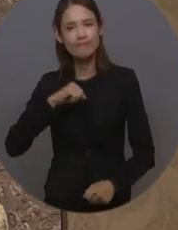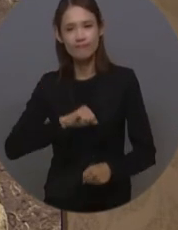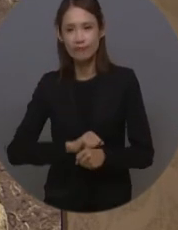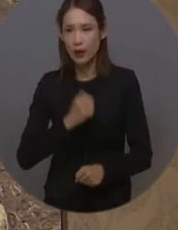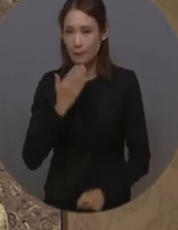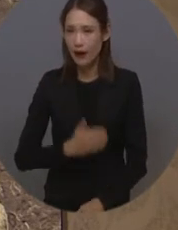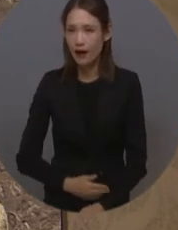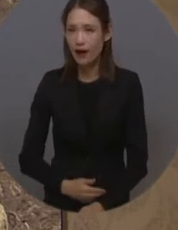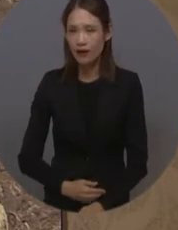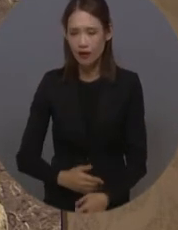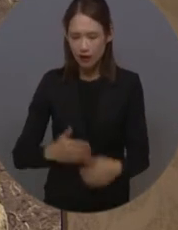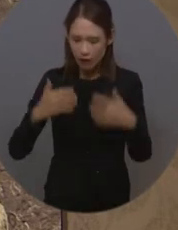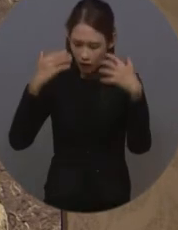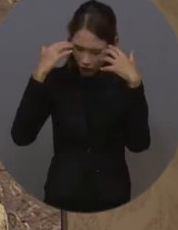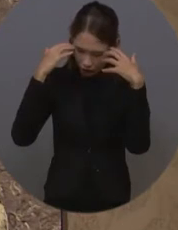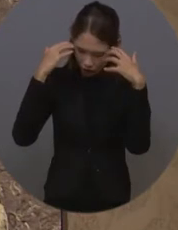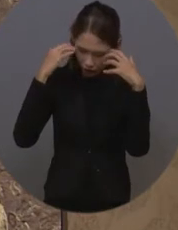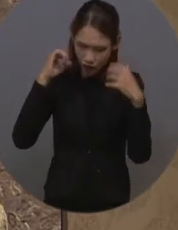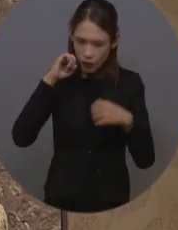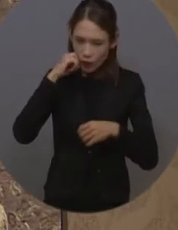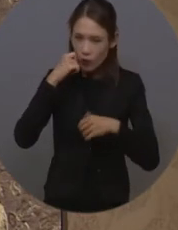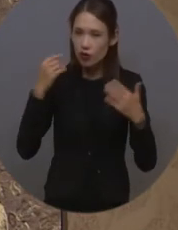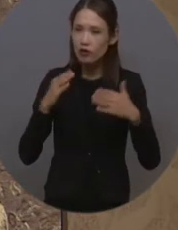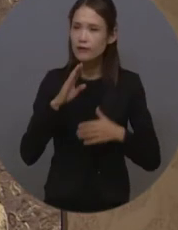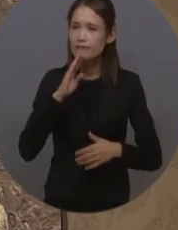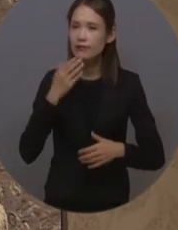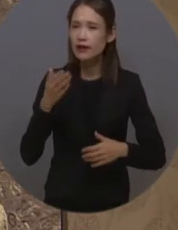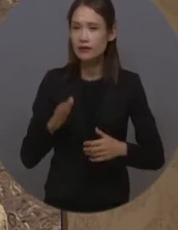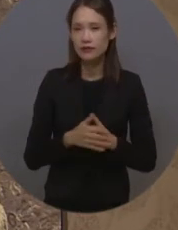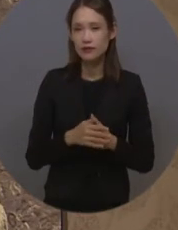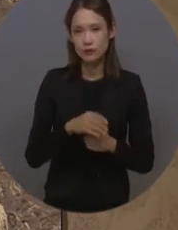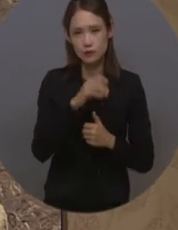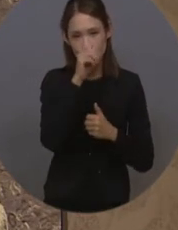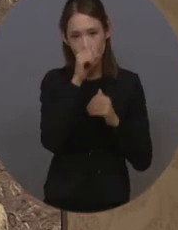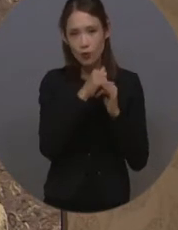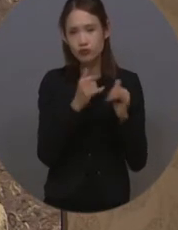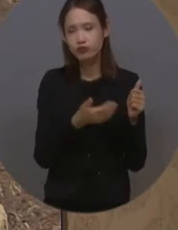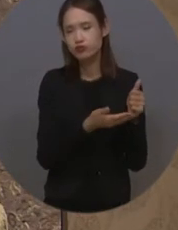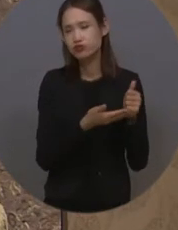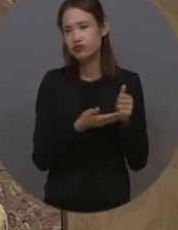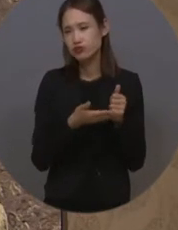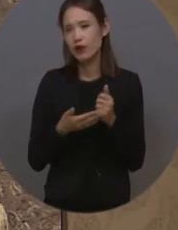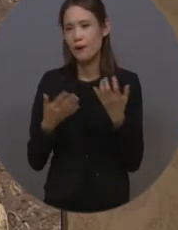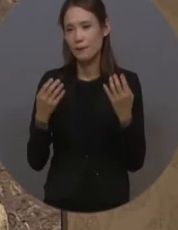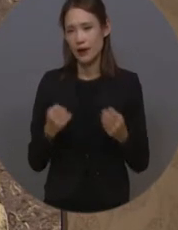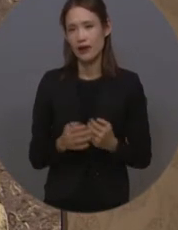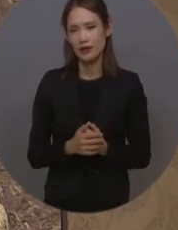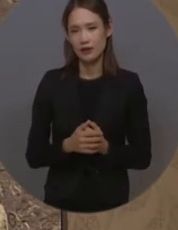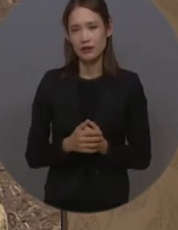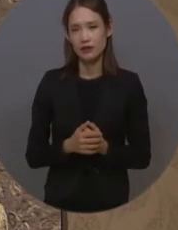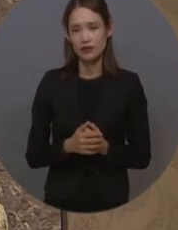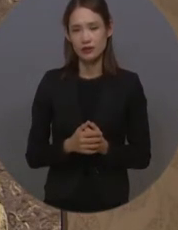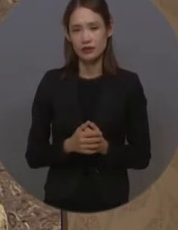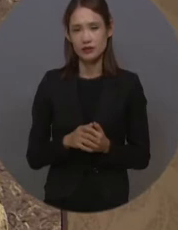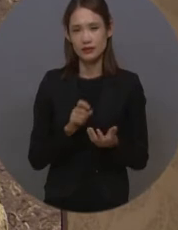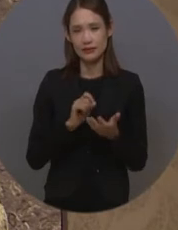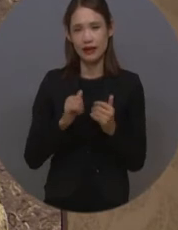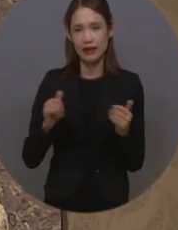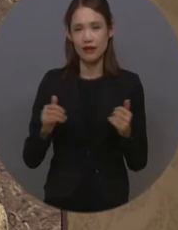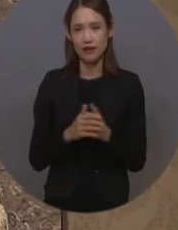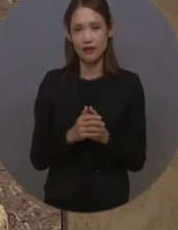조금 고생스럽고 어렵더라도 간다고 했더니 좋은 분들이 참 많이 와주셨어요. 유시민 작가님이 그때 당시에